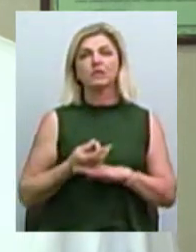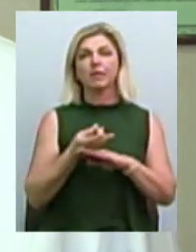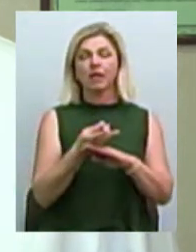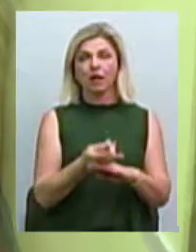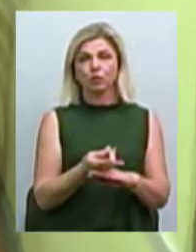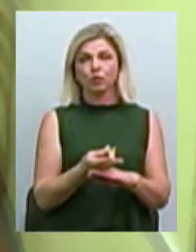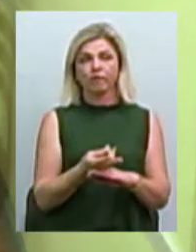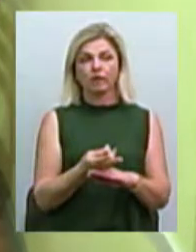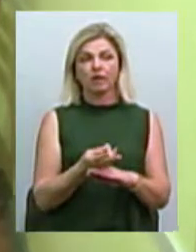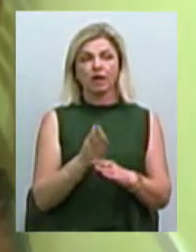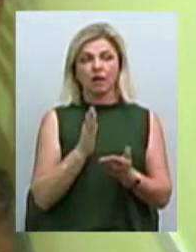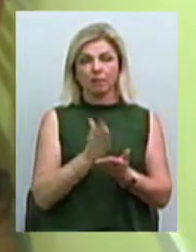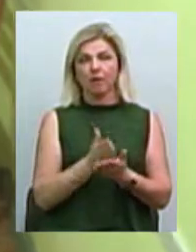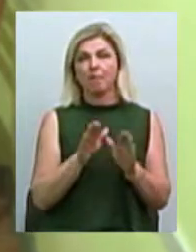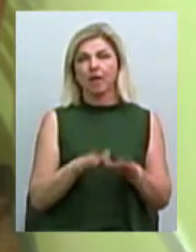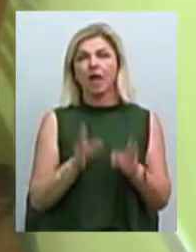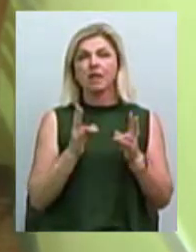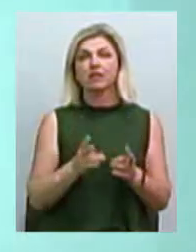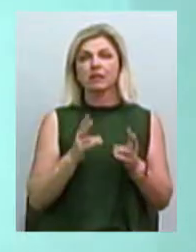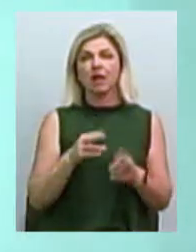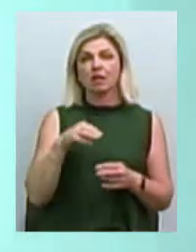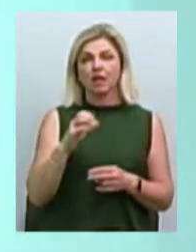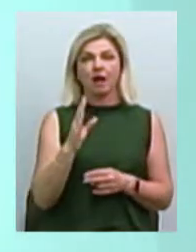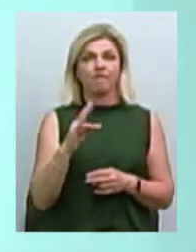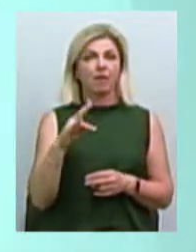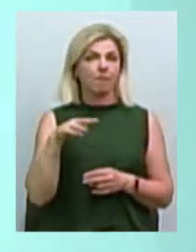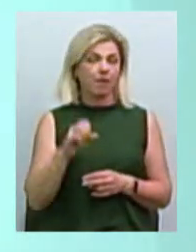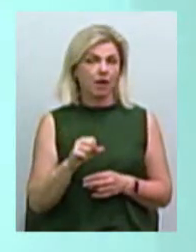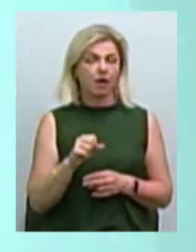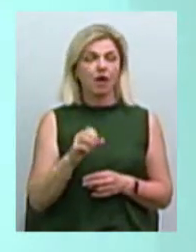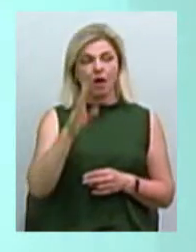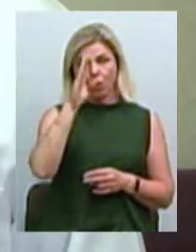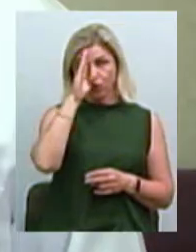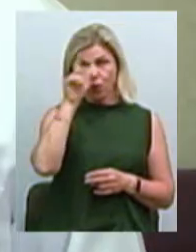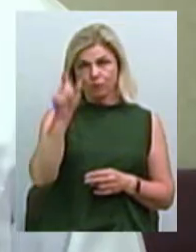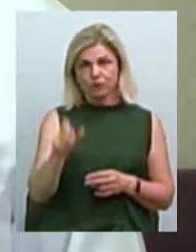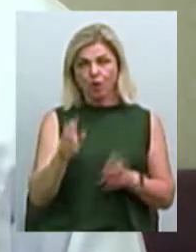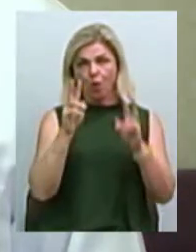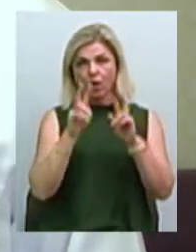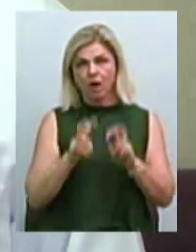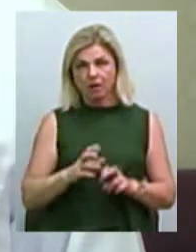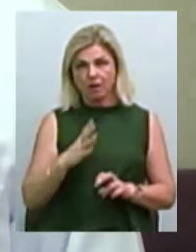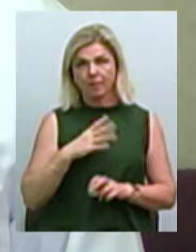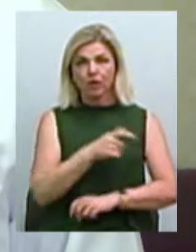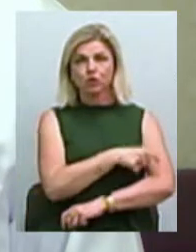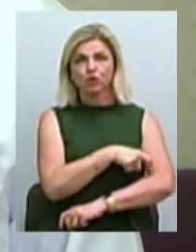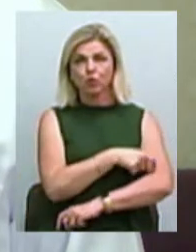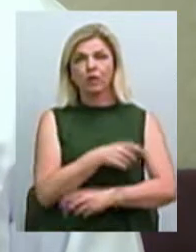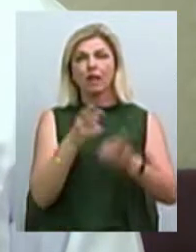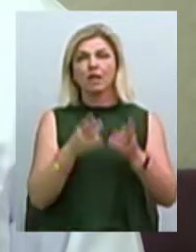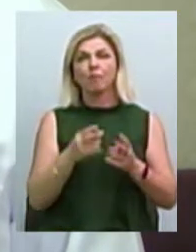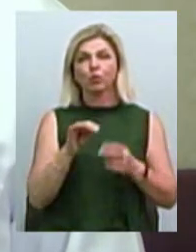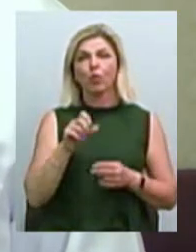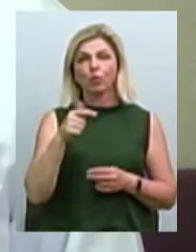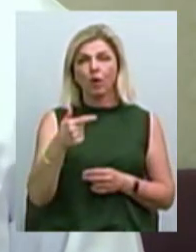госпіталізований саме в відділення травматології і ортопедії. Хлопця оглянуто було черговим травматологом,